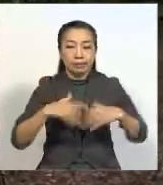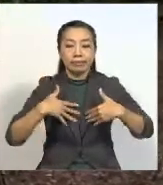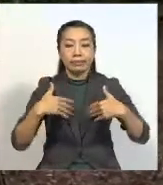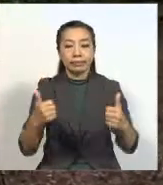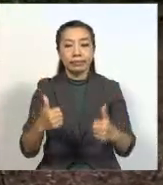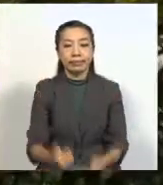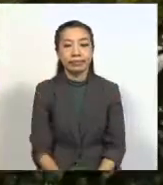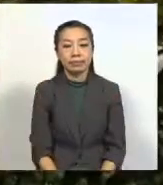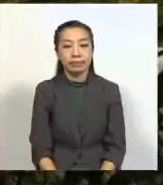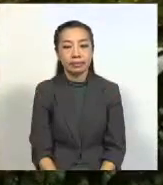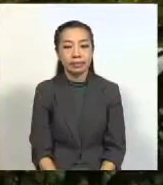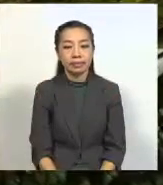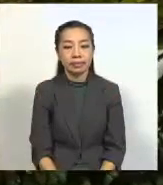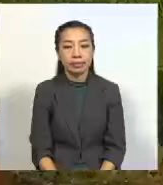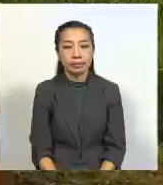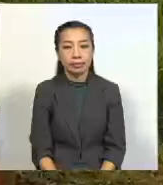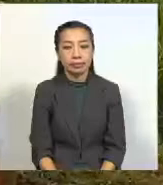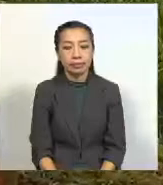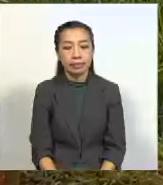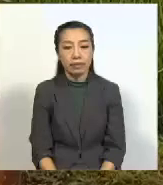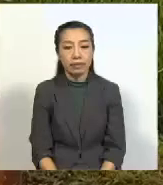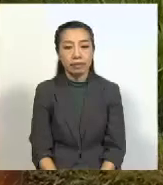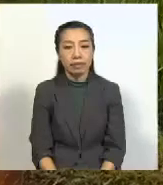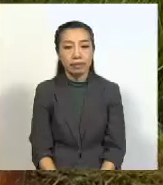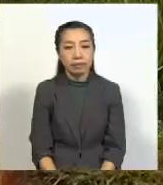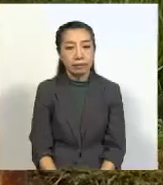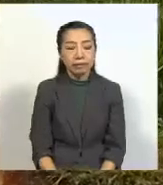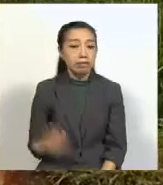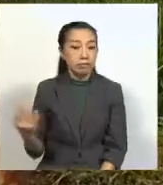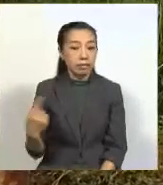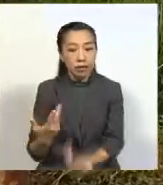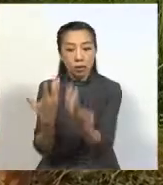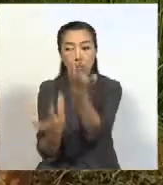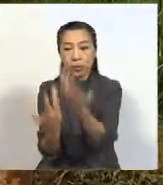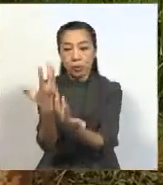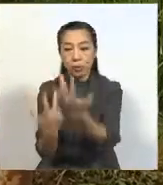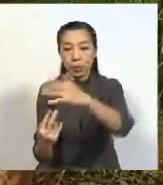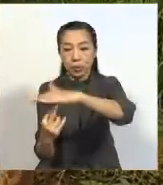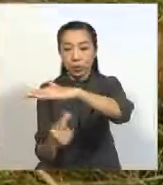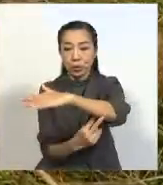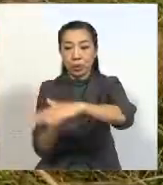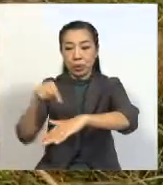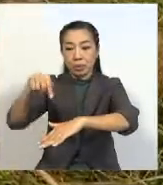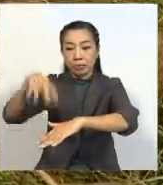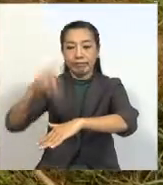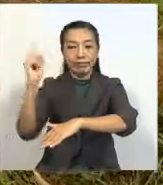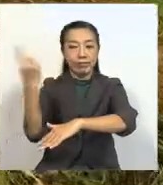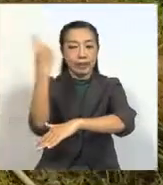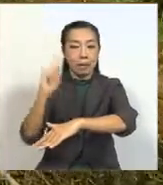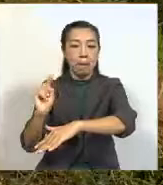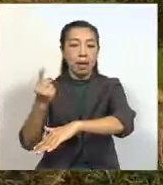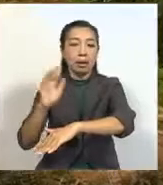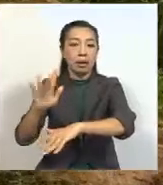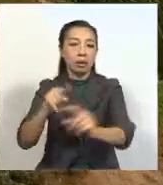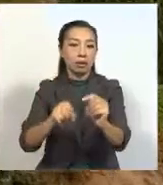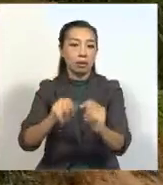ค่ะไปกันอีกจุดนึงค่ะเป็นบริเวณจุดสะพานไม้ซึ่งเป็นจุดท่องเที่ยวแห่งใหม่ถือเป็นแลนด์มาร์ค